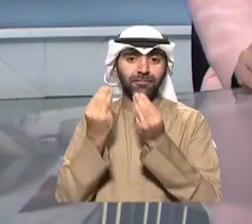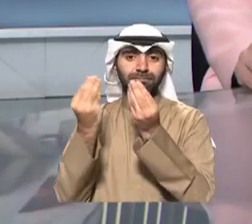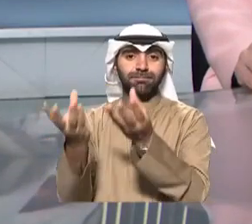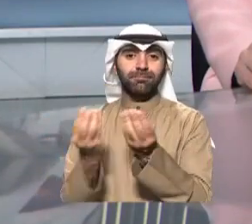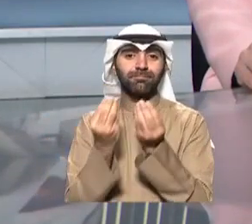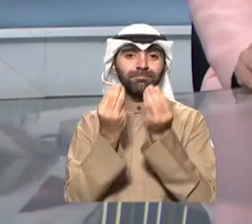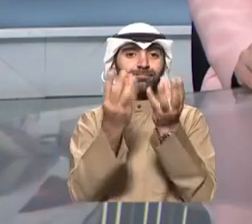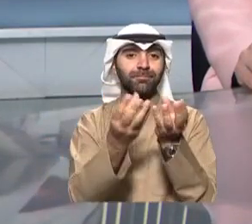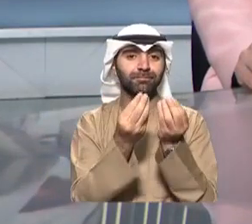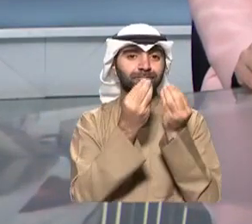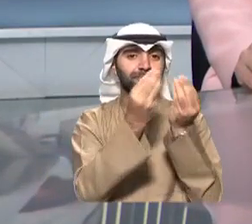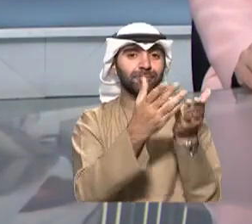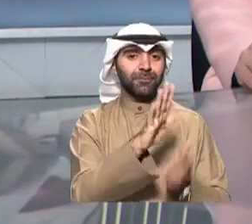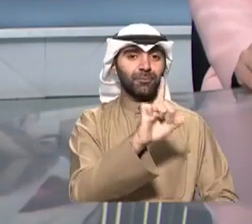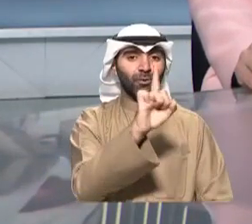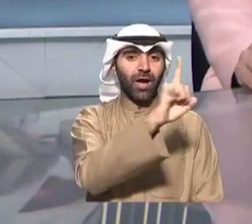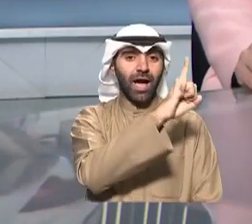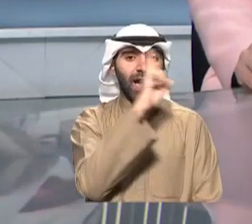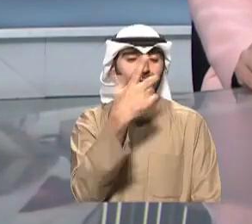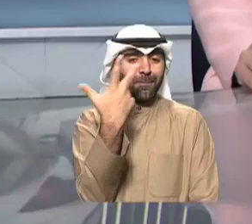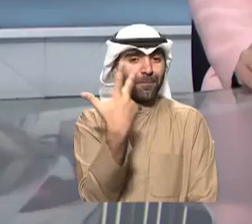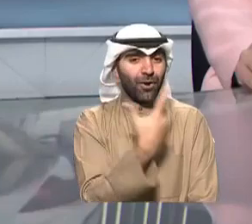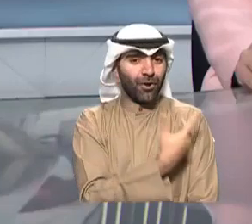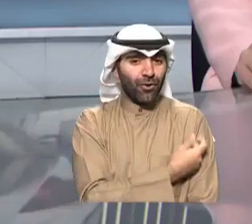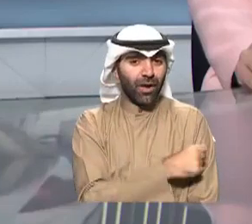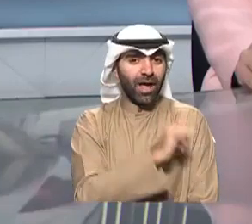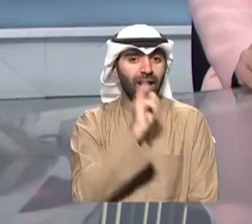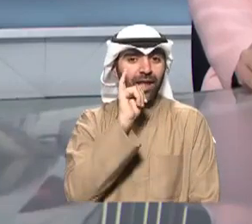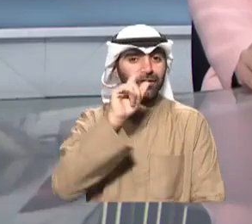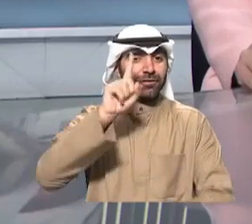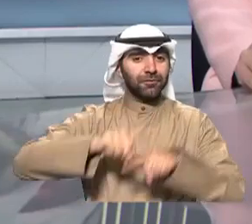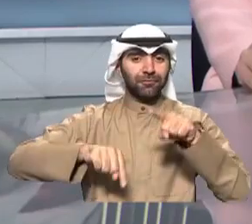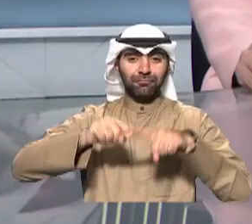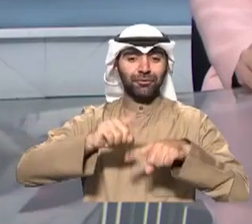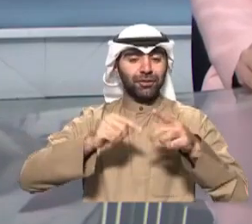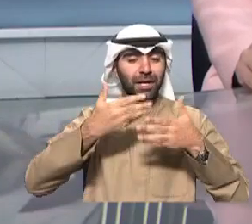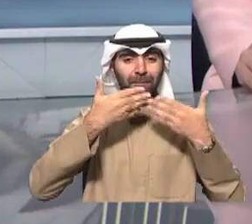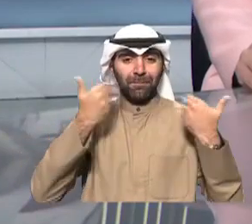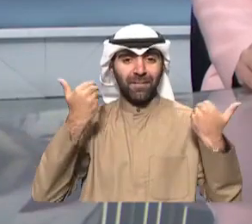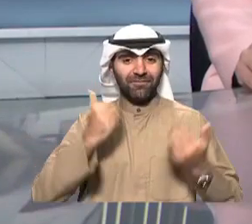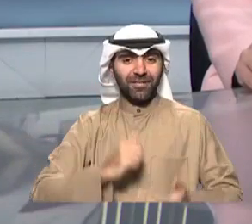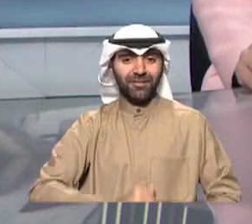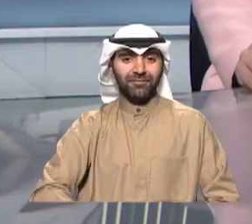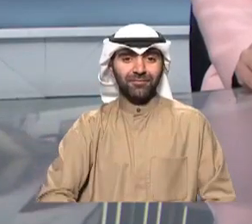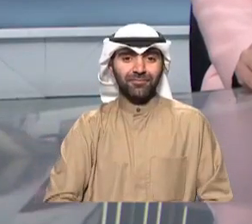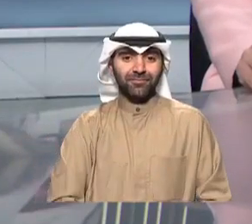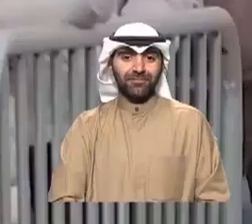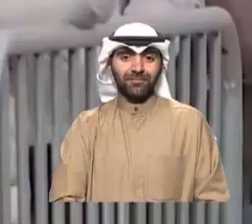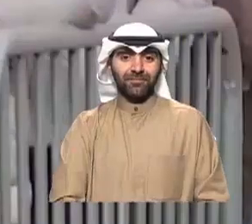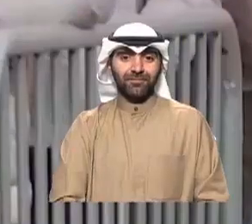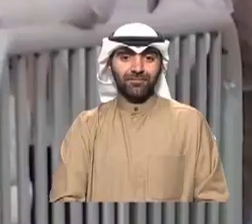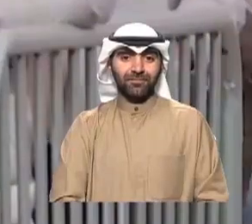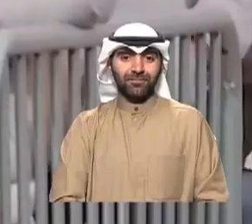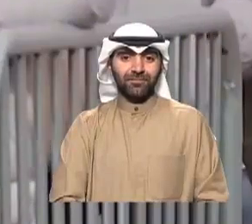وبين الجلطات الدموية النادرة التي تحدث لبعض متلقيه.